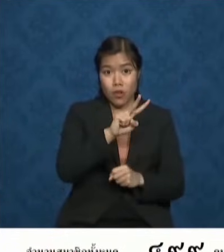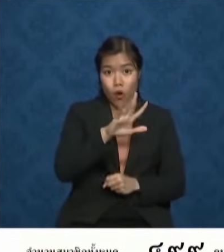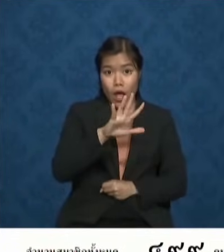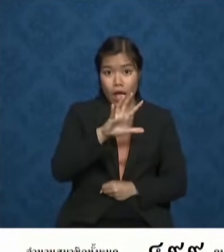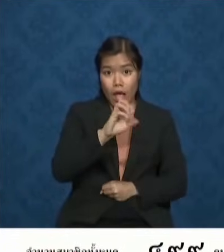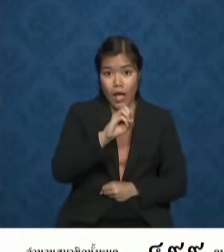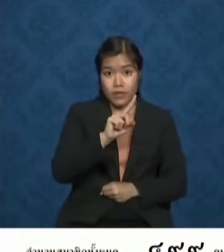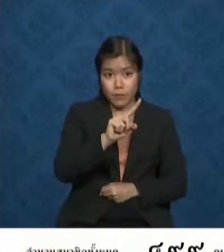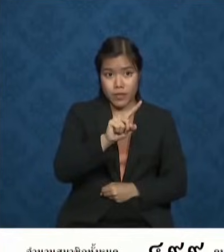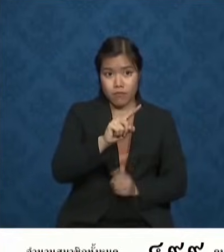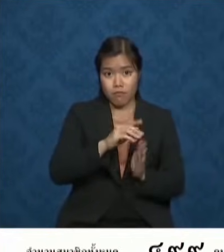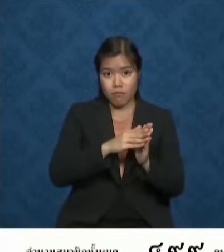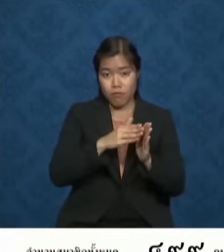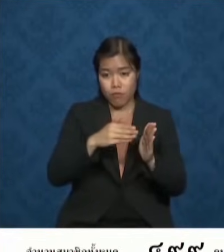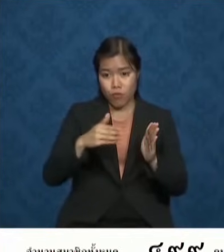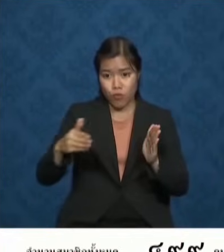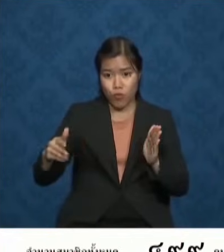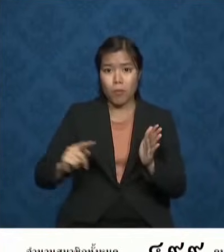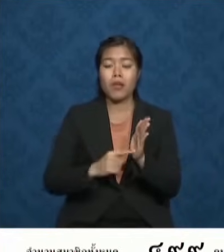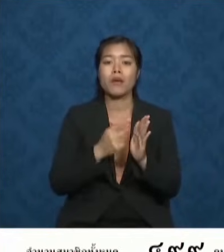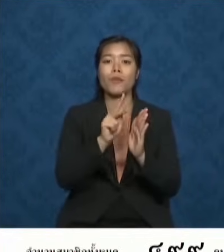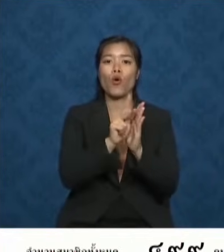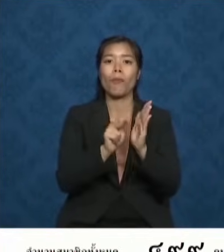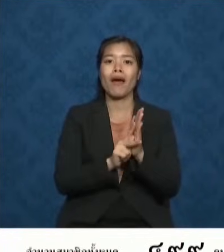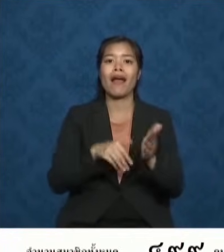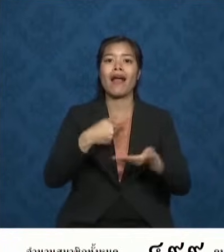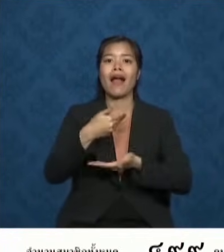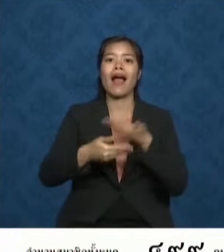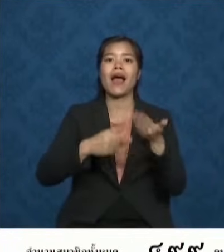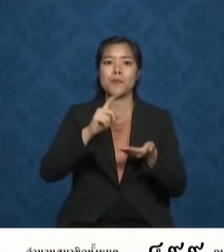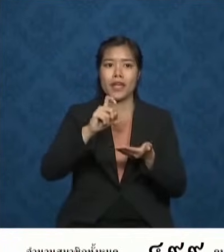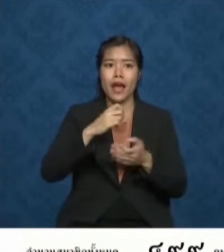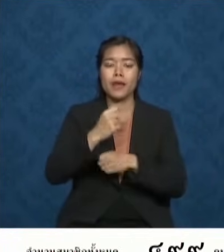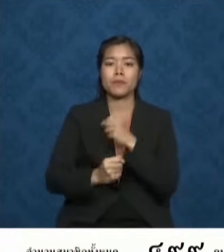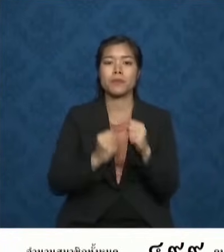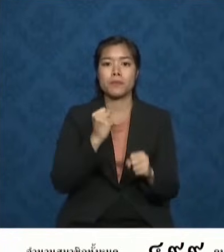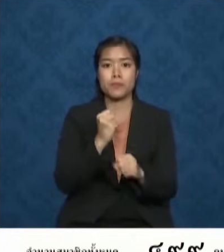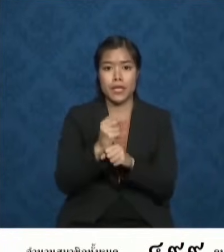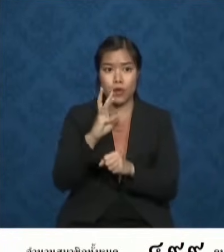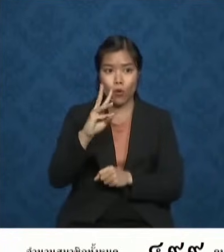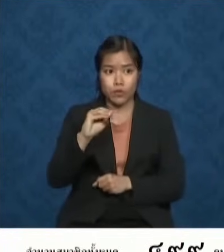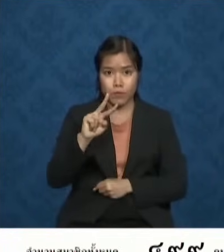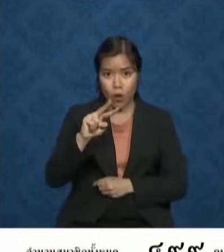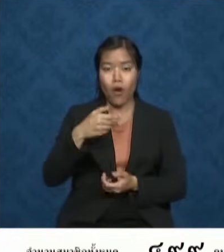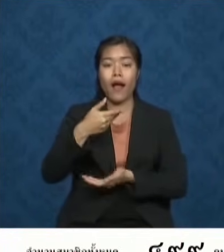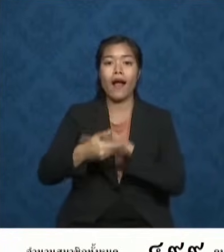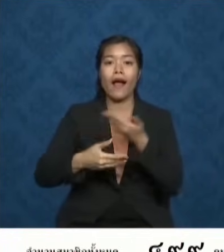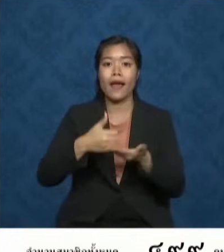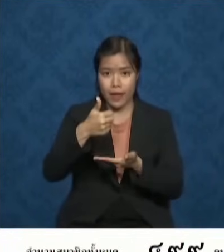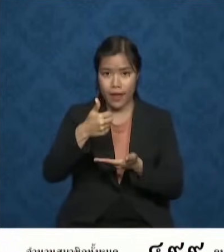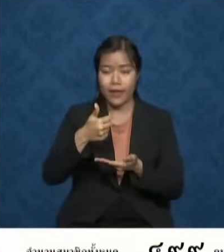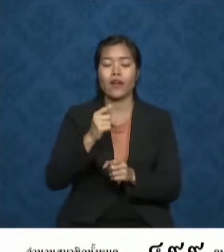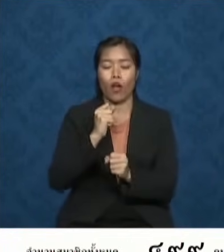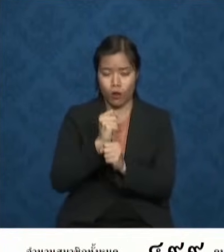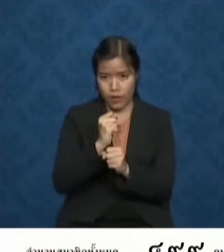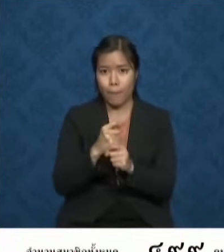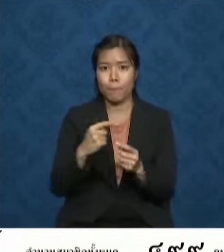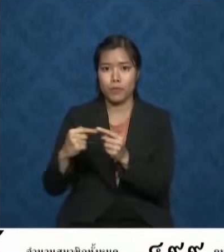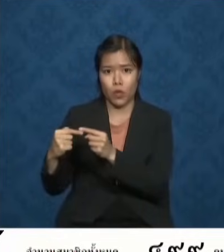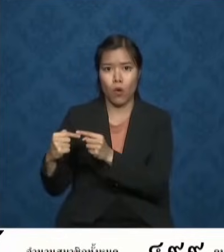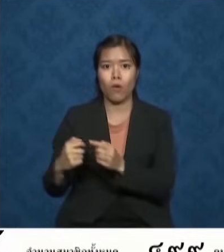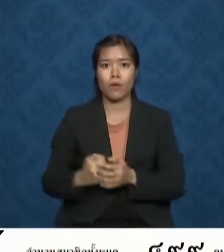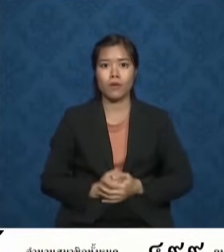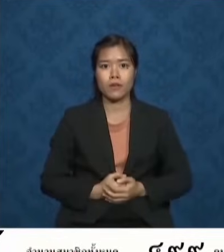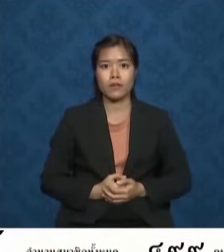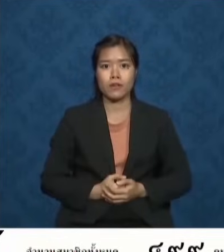ปีแรกกฎหมายไม่ให้ขายปี62ให้ขายได้เชิงพาณิชย์ได้ก็ทำแ